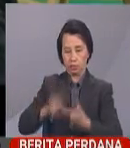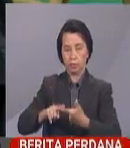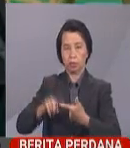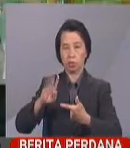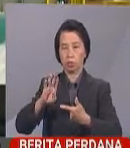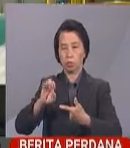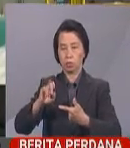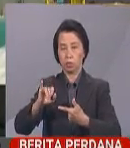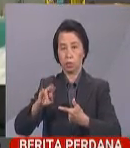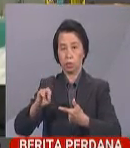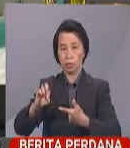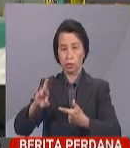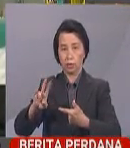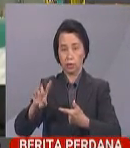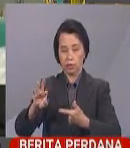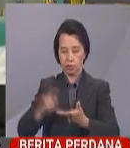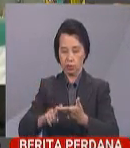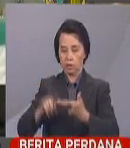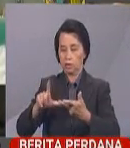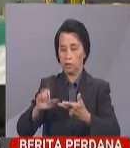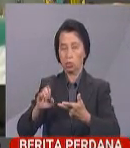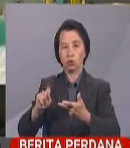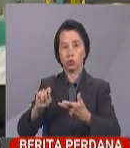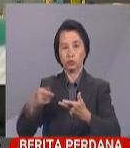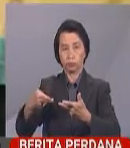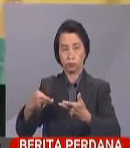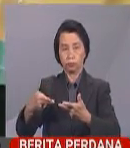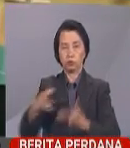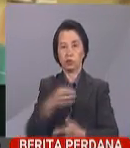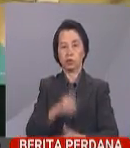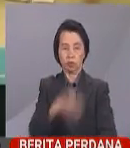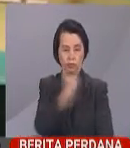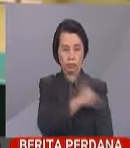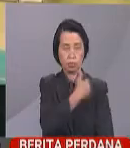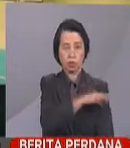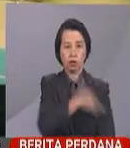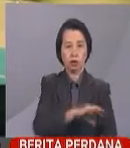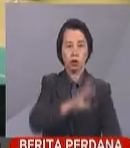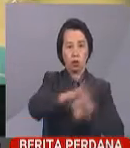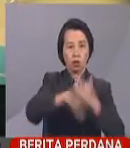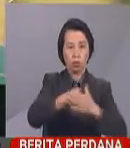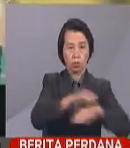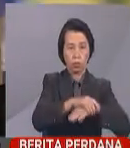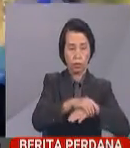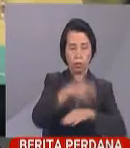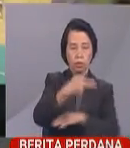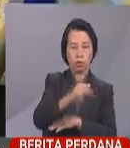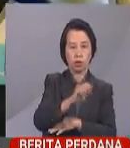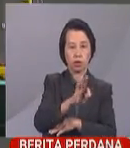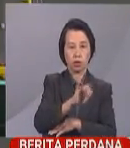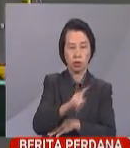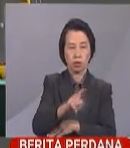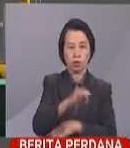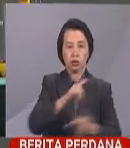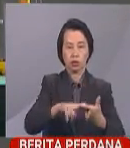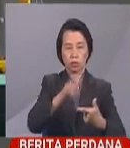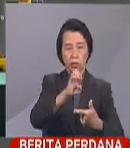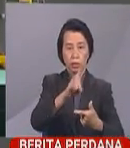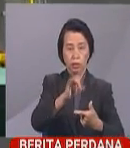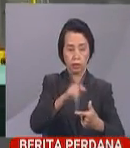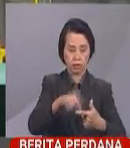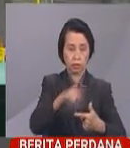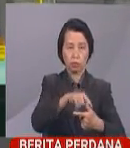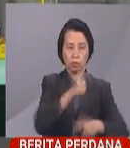bonceng dramawan dan Luthfi Zain sementara itu bekas juara oligarchs bersama albintu